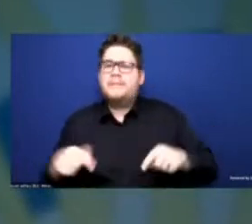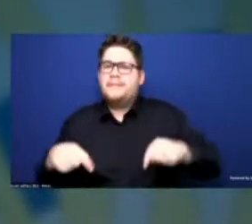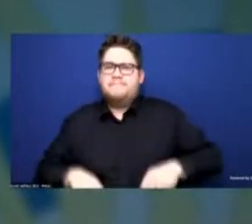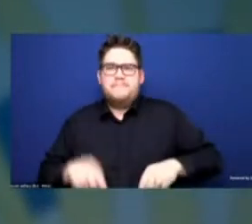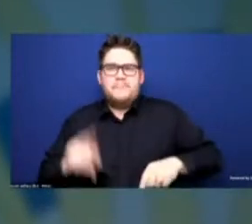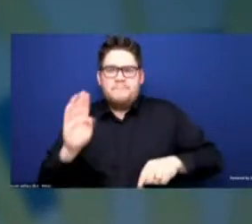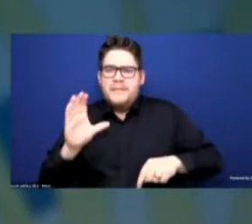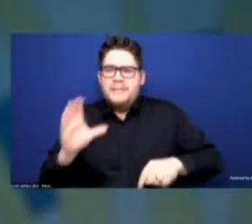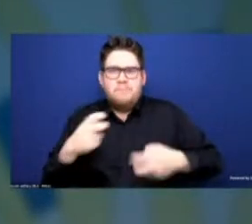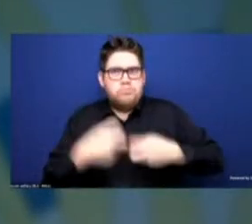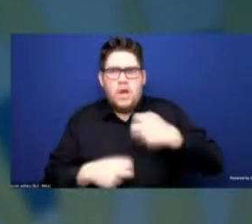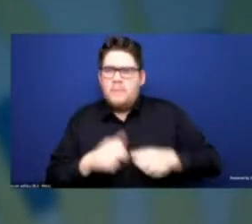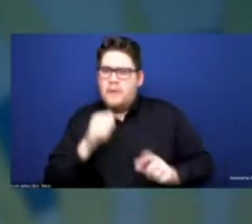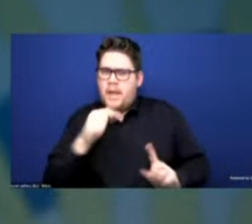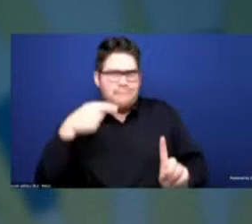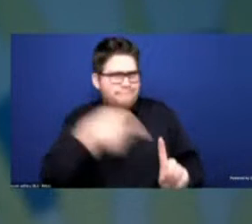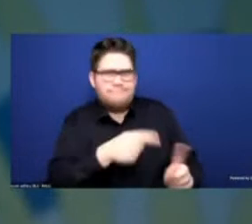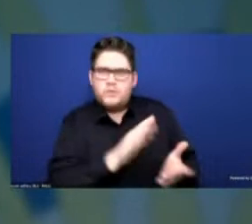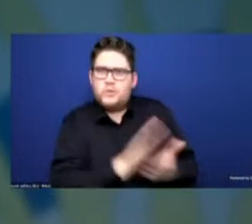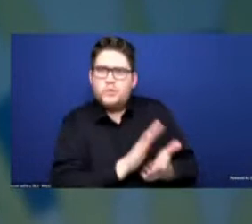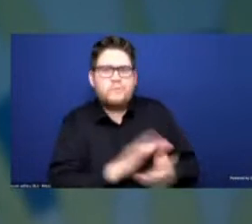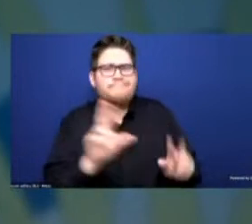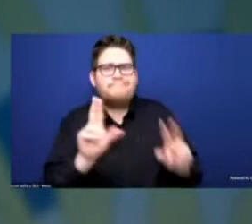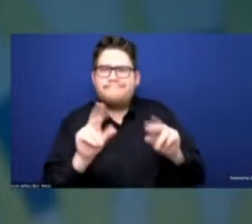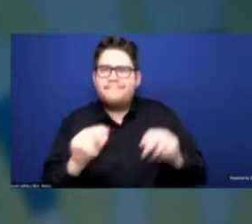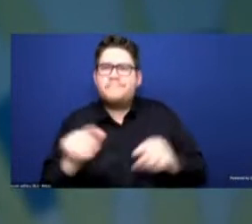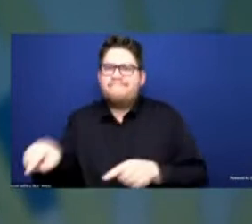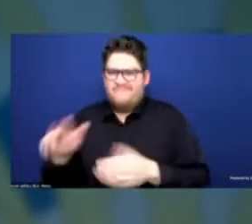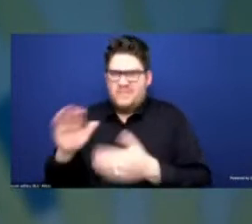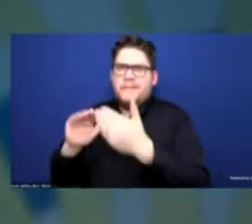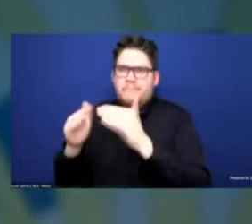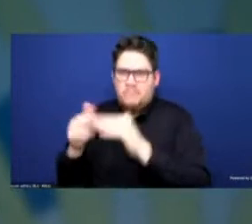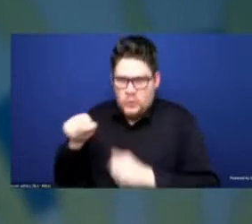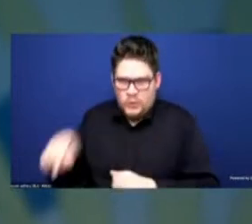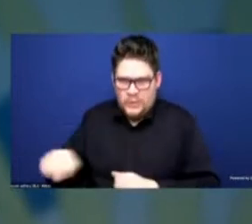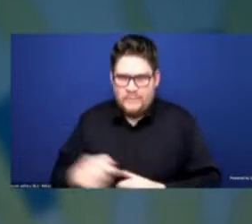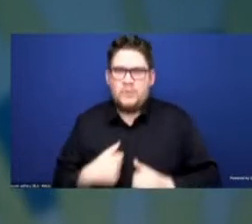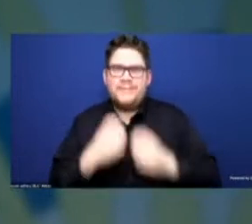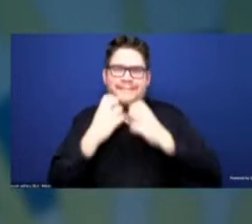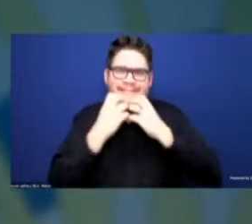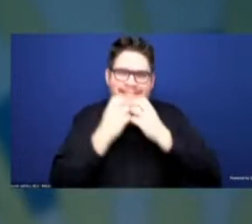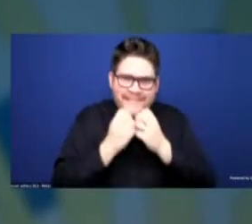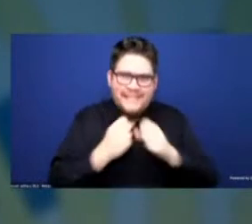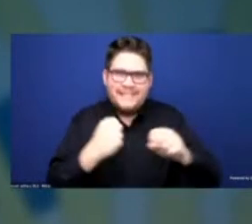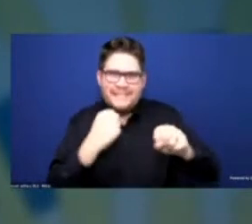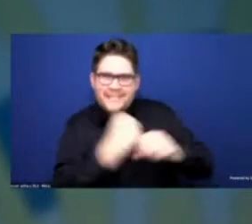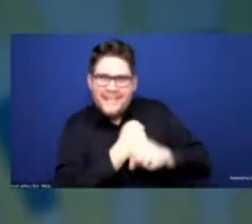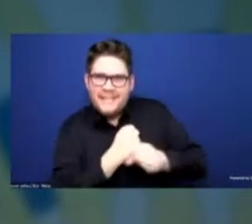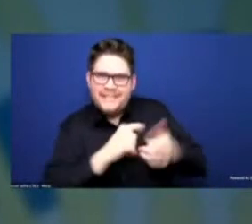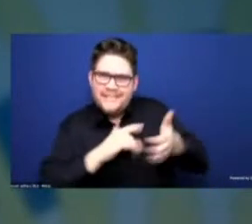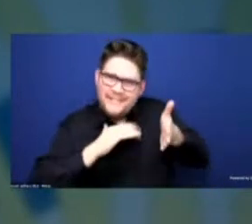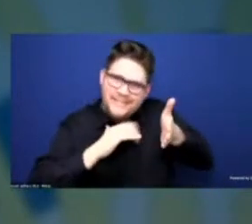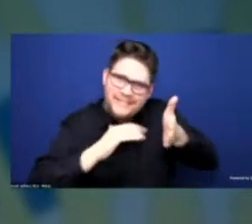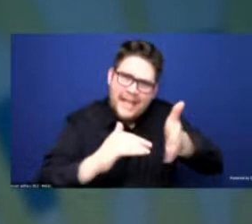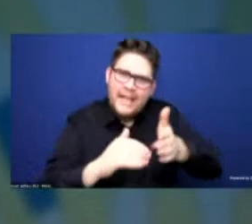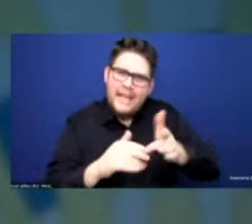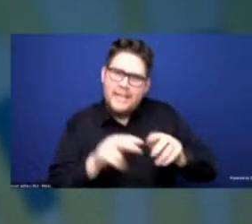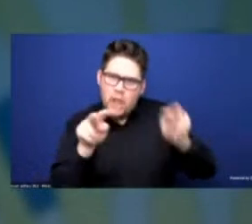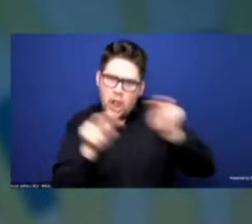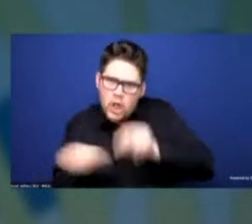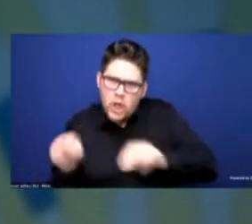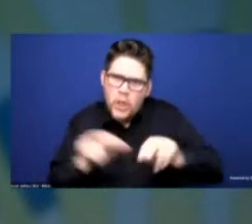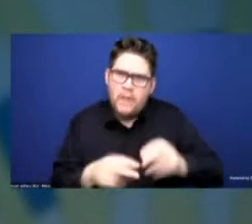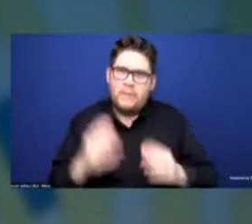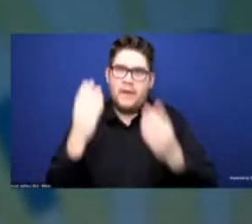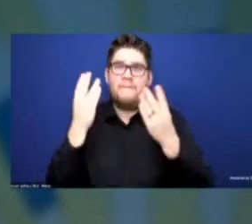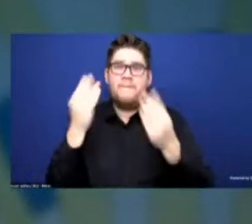在 are 这里 data 边 that we've been 因为 following, 我 we've 们 been 的 sharing 所有 with 的 the 数 school 据 community 证 and the 明了 regular 表 meetings that 明 are 了 happening 这 at the 个 provincial level. 不是学校是主 Because